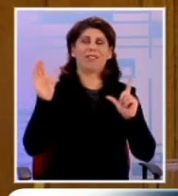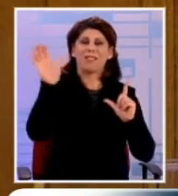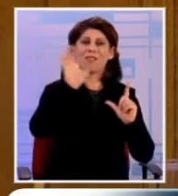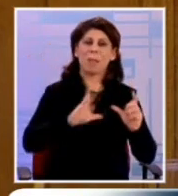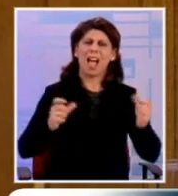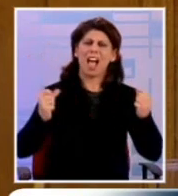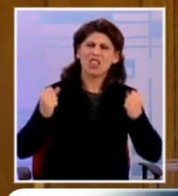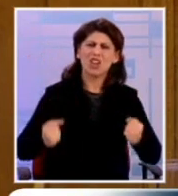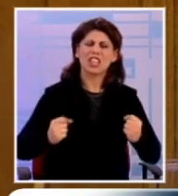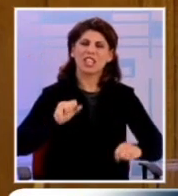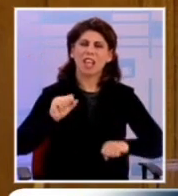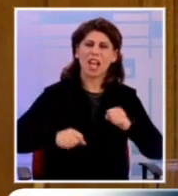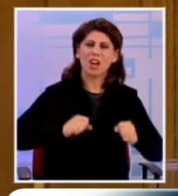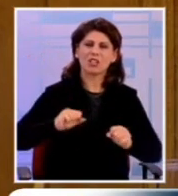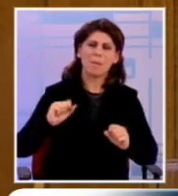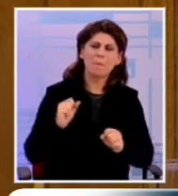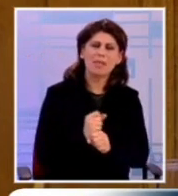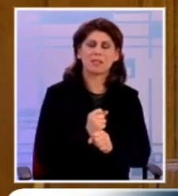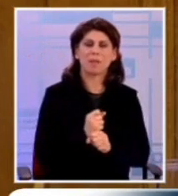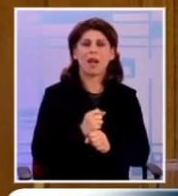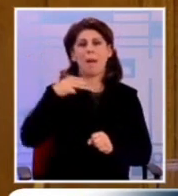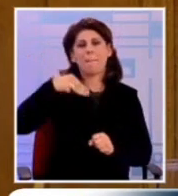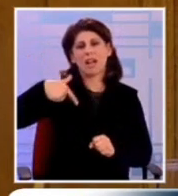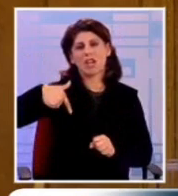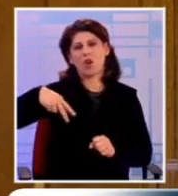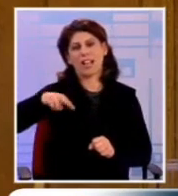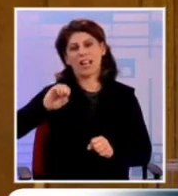τις αντοχές και το αγωνιστικό του πείσμα, ο